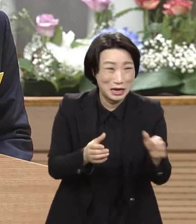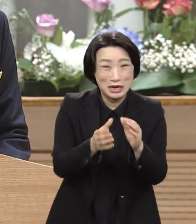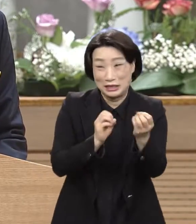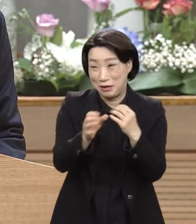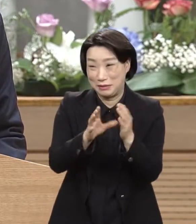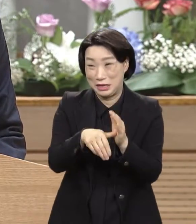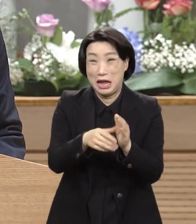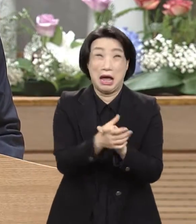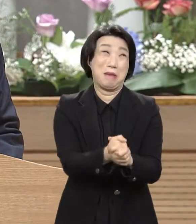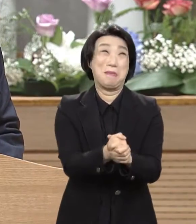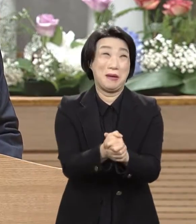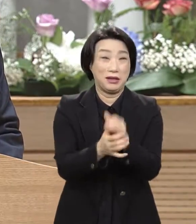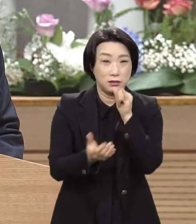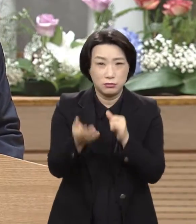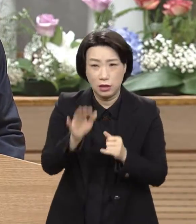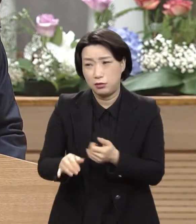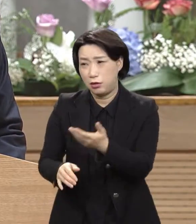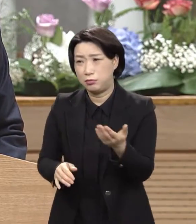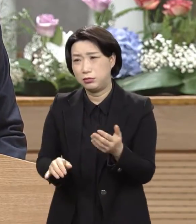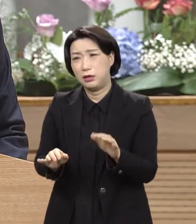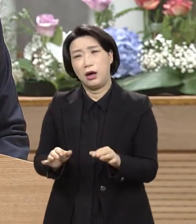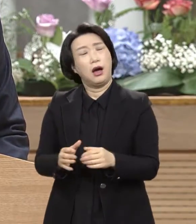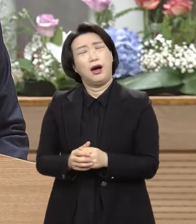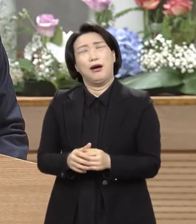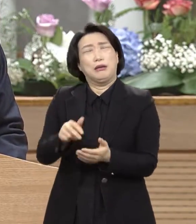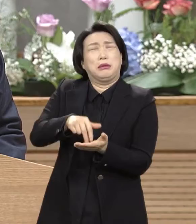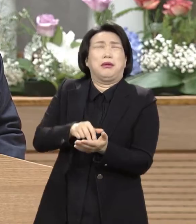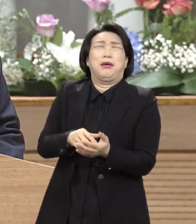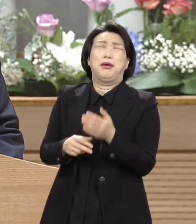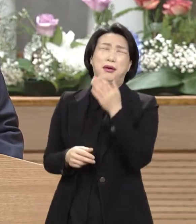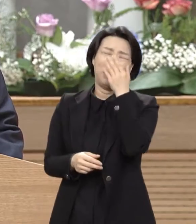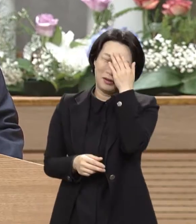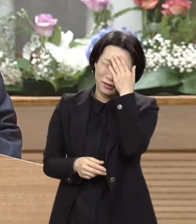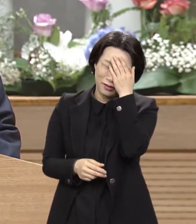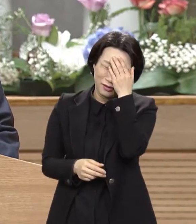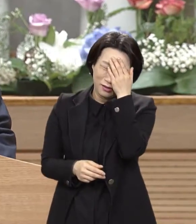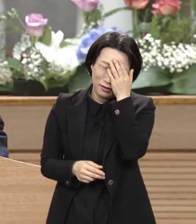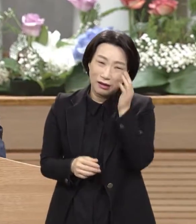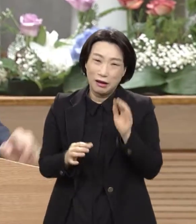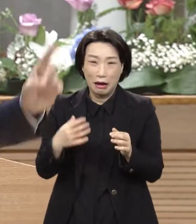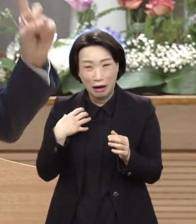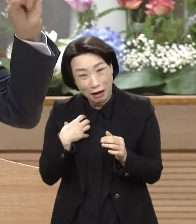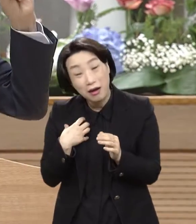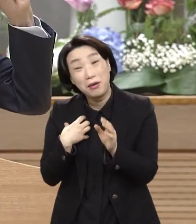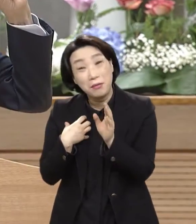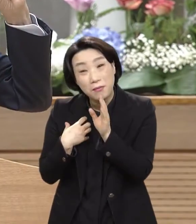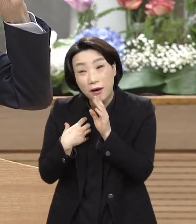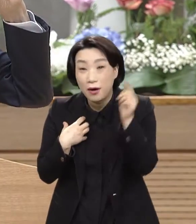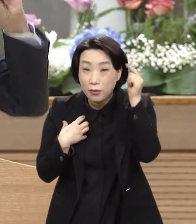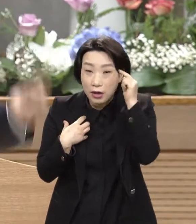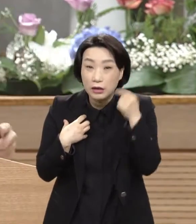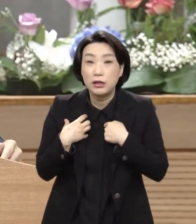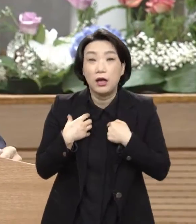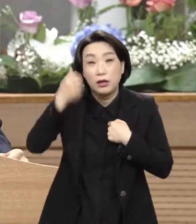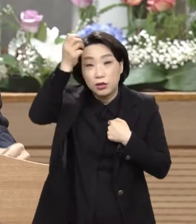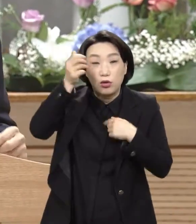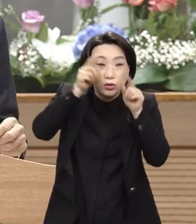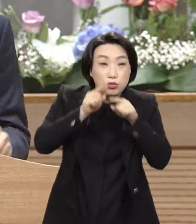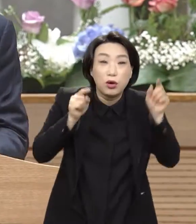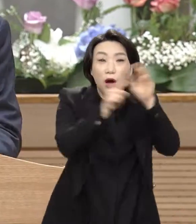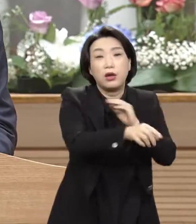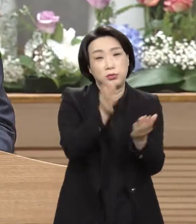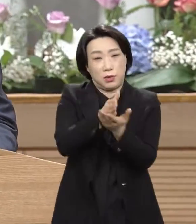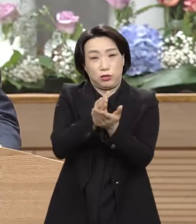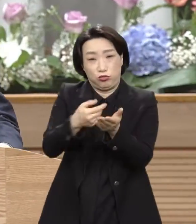아멘이지만 이건 어마어마한 사건이야 왜 당신 용은 지옥 안 보내려고